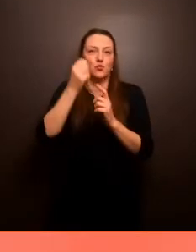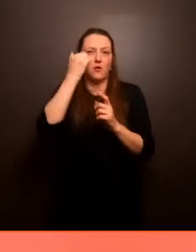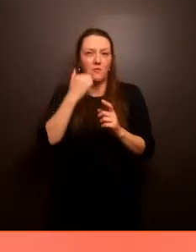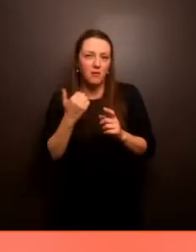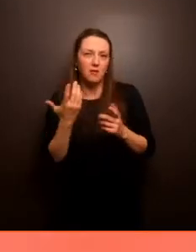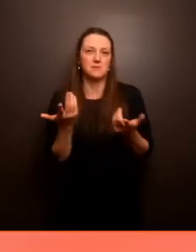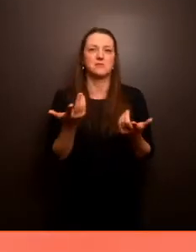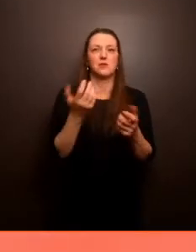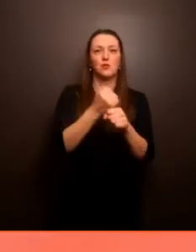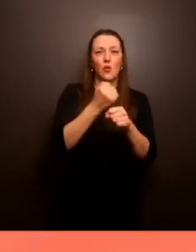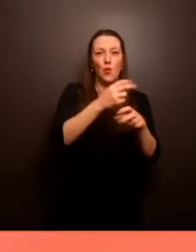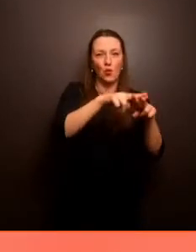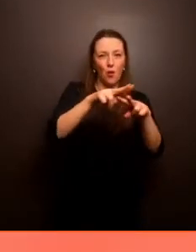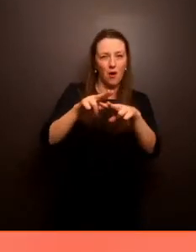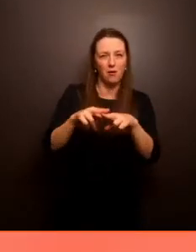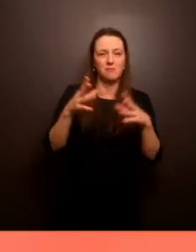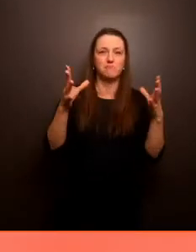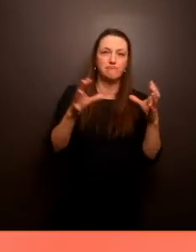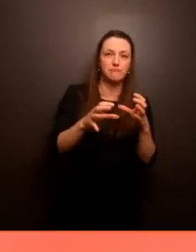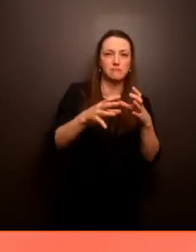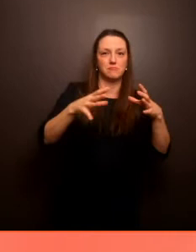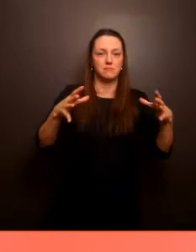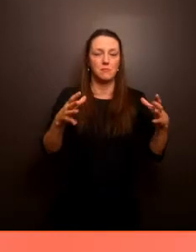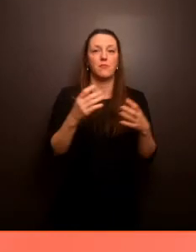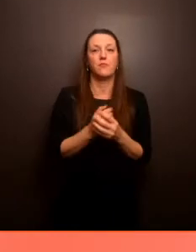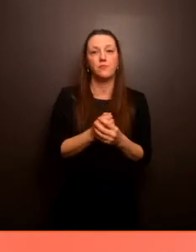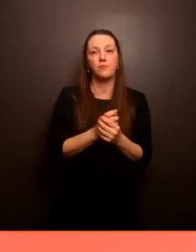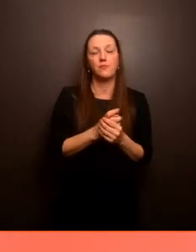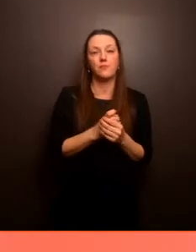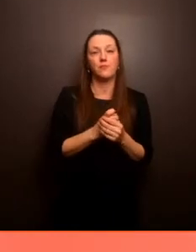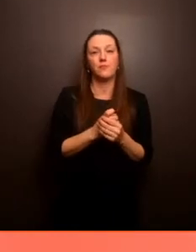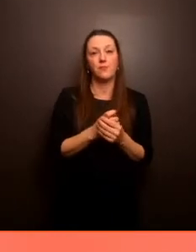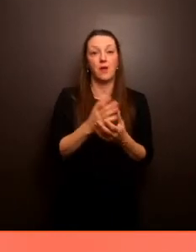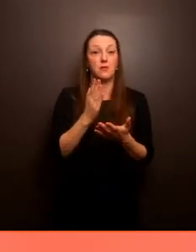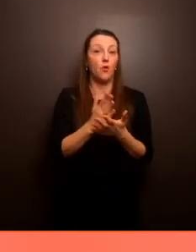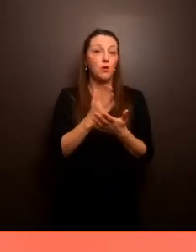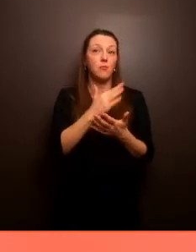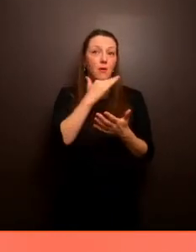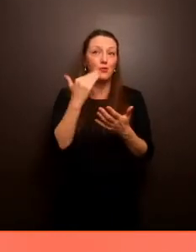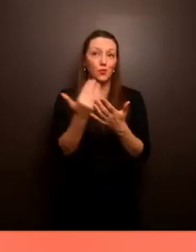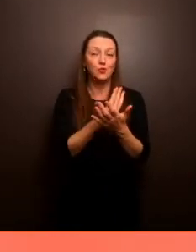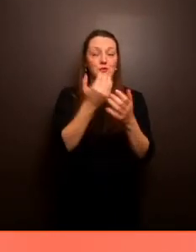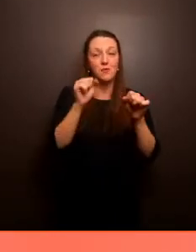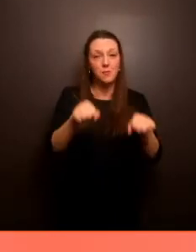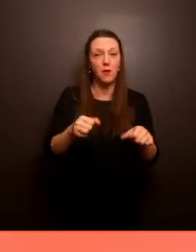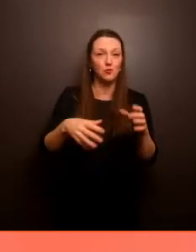ja võib öelda, et siin on potentsiaali nii ühe kui teise osapoole jaoks. Nii et päris kindlasti